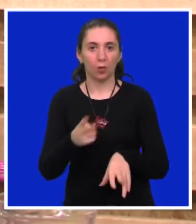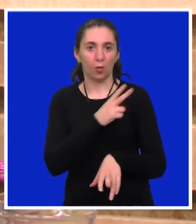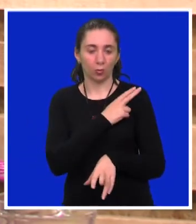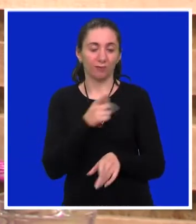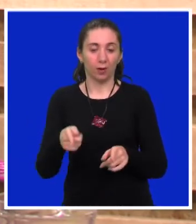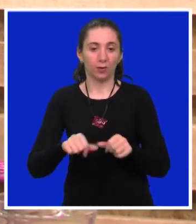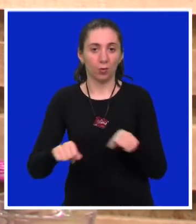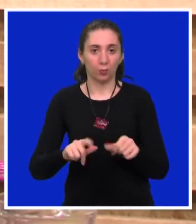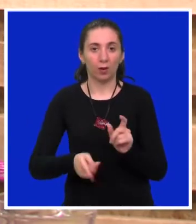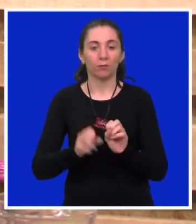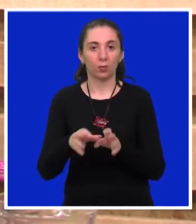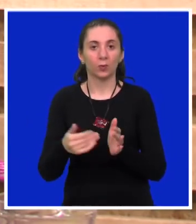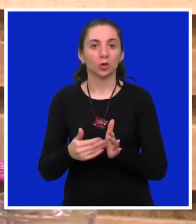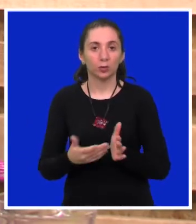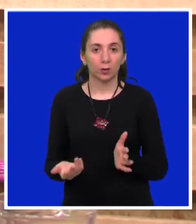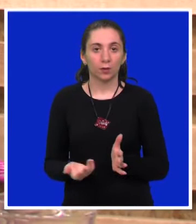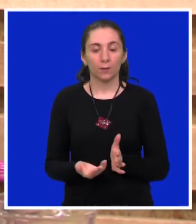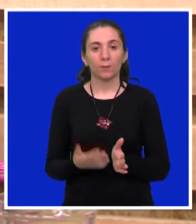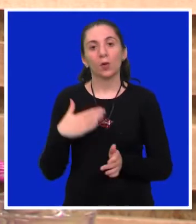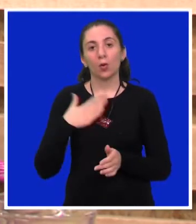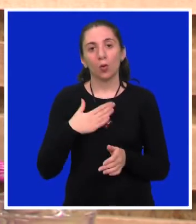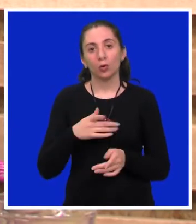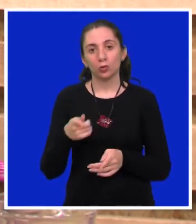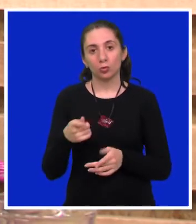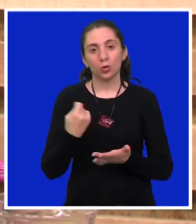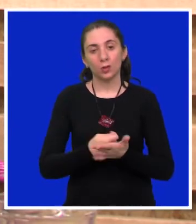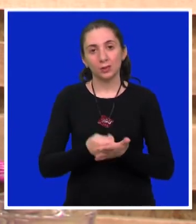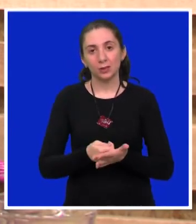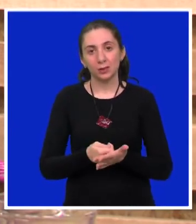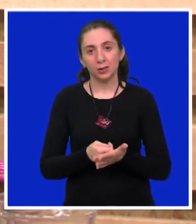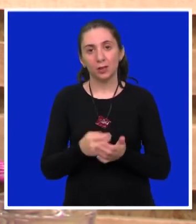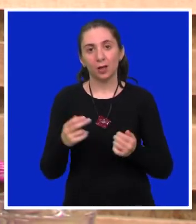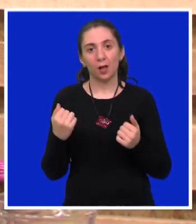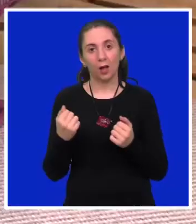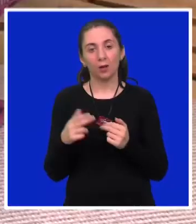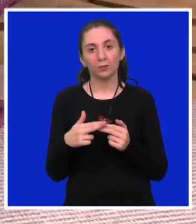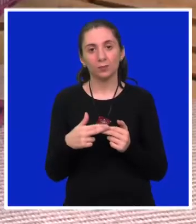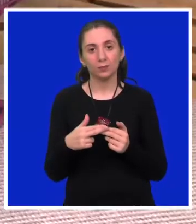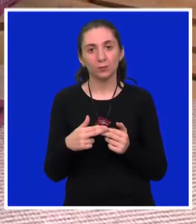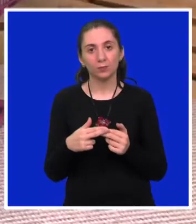otpadom, odgovornije gospodarenja otpadom trebati. Hoće li ona biti tako